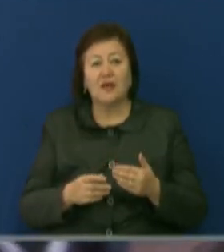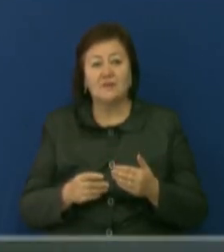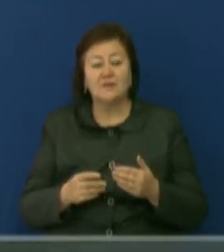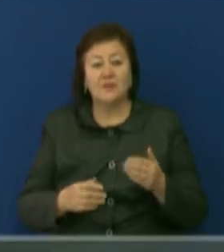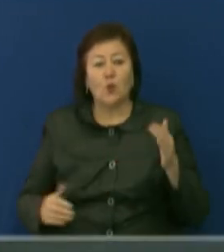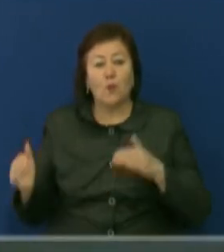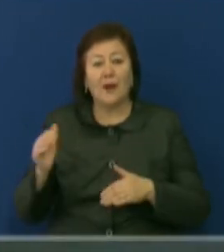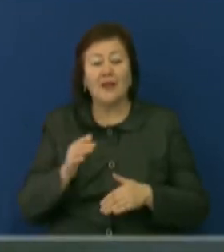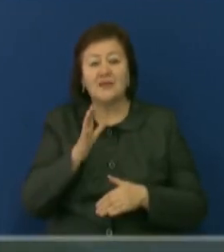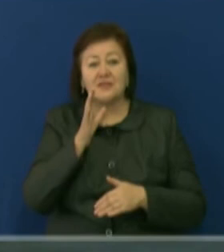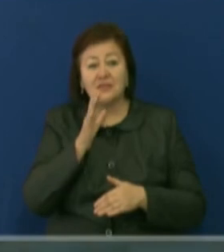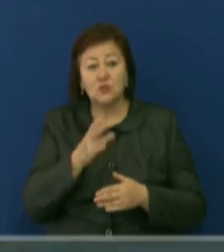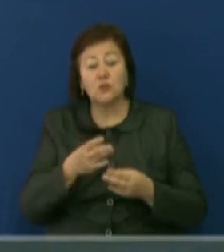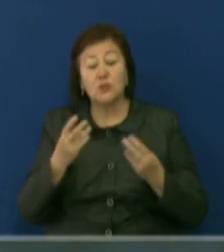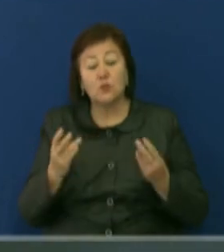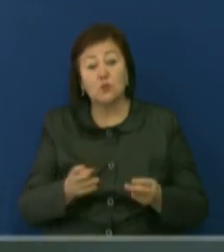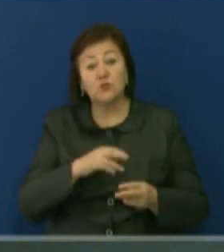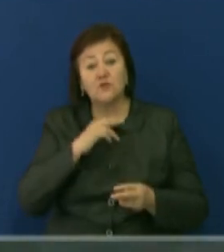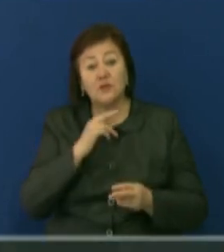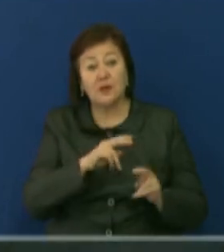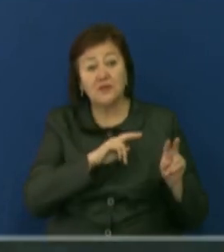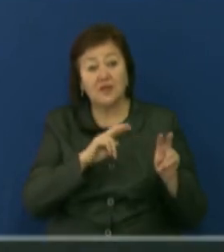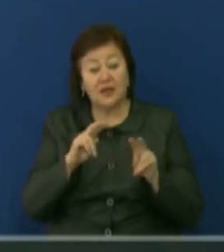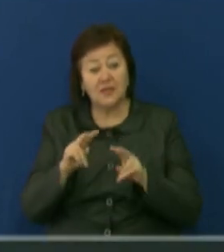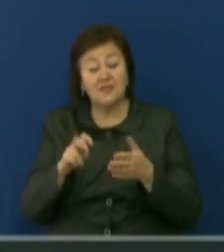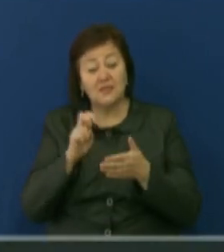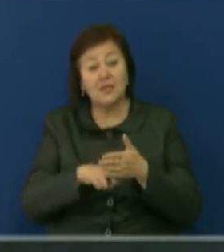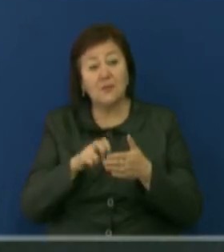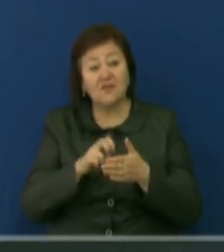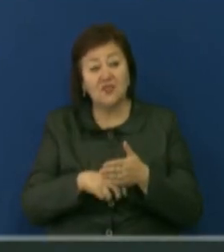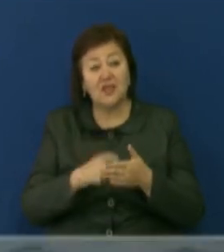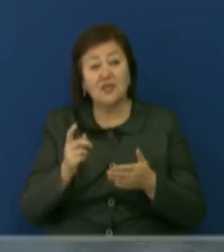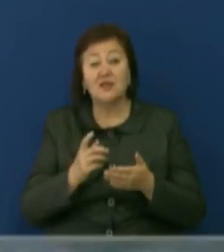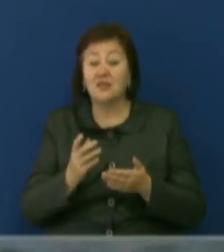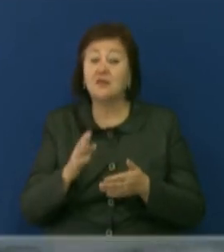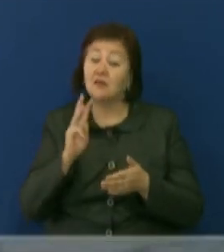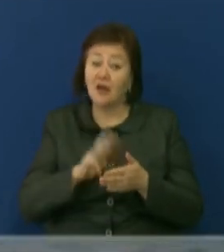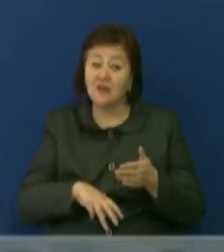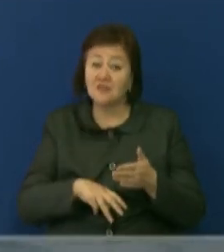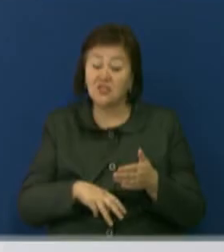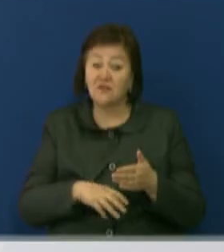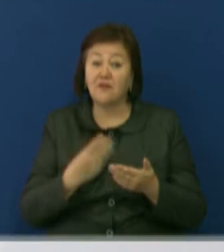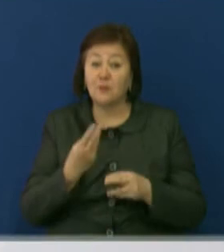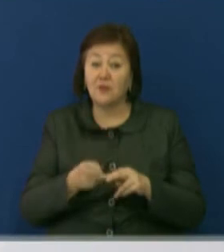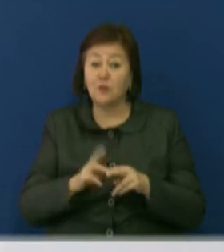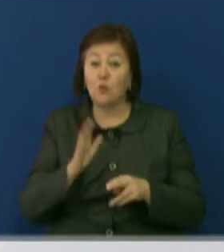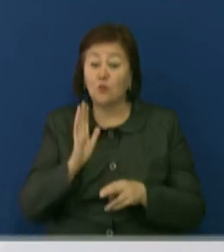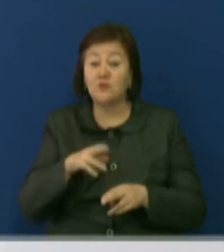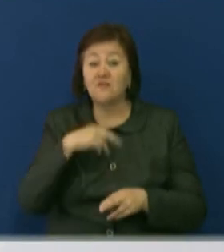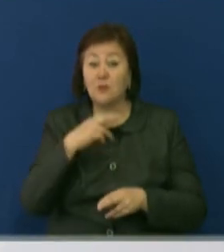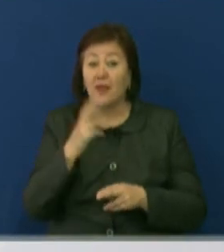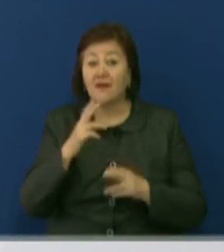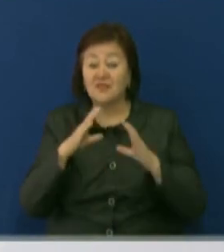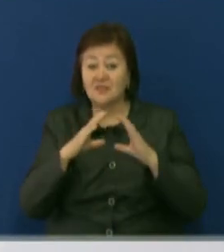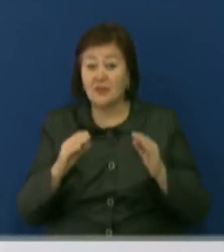жүргізілетін болады, дейді Төтенше жағдайлар департаментінің мамандары. Бақыт Күлқазес, Аялым Смағолова, Анна Мацыпула.